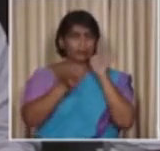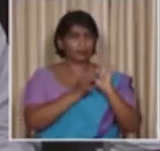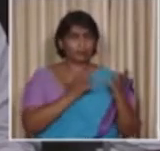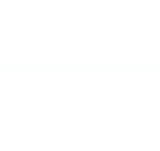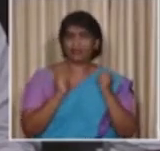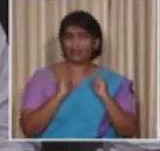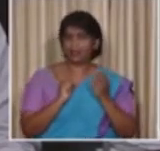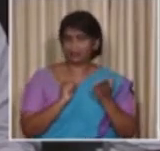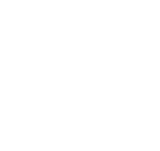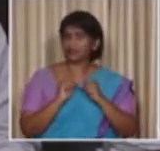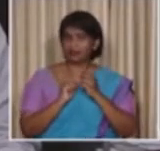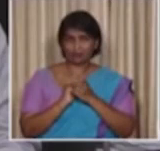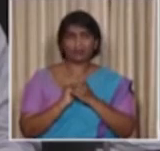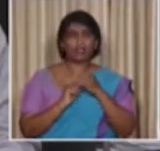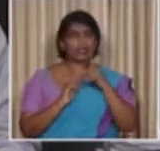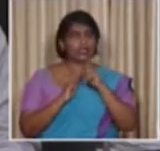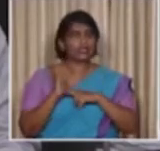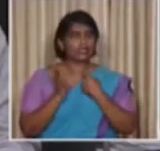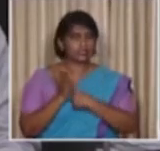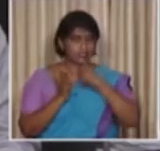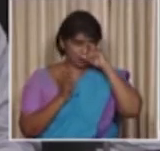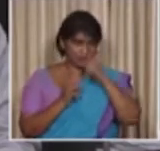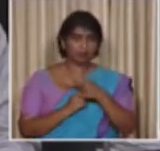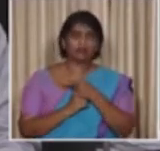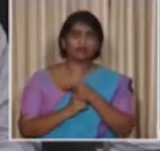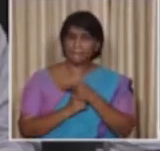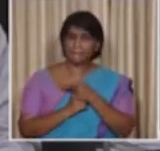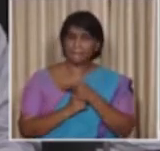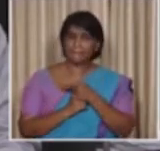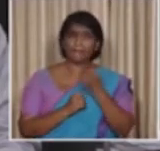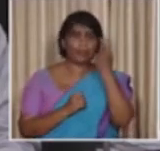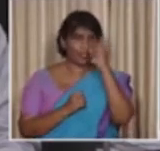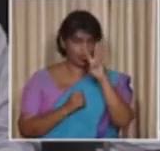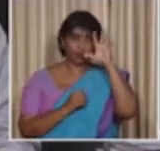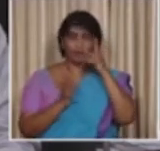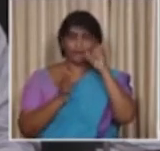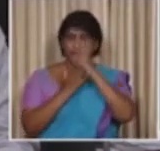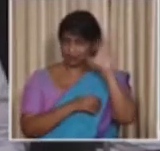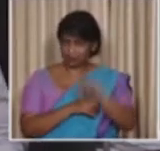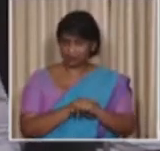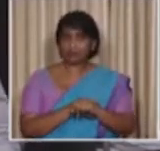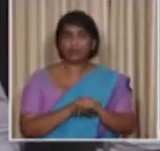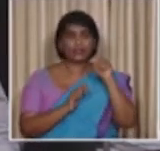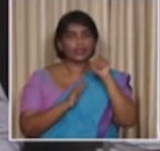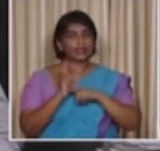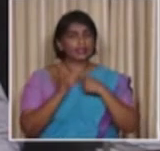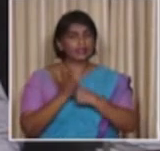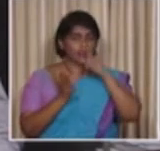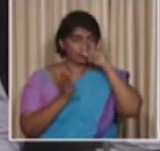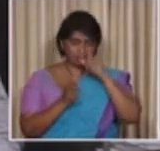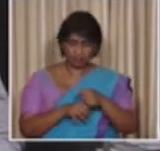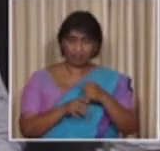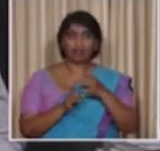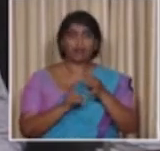ගත්තේ ඇයි කියලා. ඒ මොකද දැන් ජේ.ආර්. ජයවර්ධන ජනාධිපතිතුමා තමයි 13 ගෙනාවේ. හැබැයි ජේ.ආර්. ජයවර්ධන